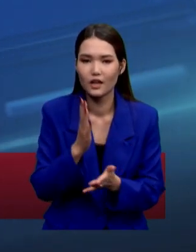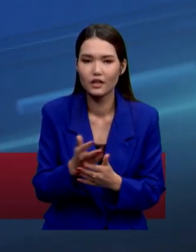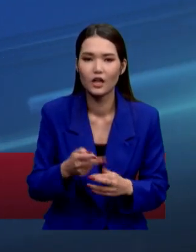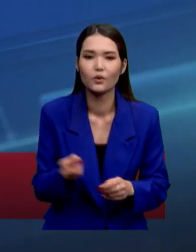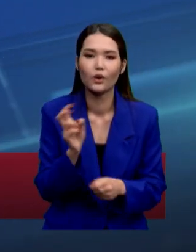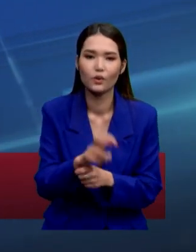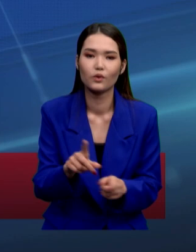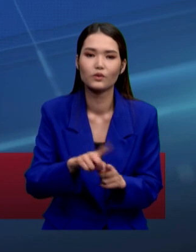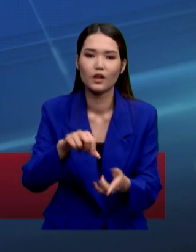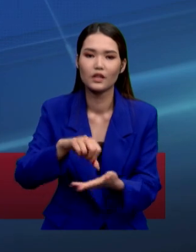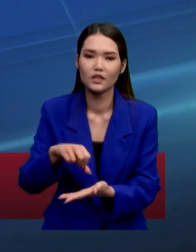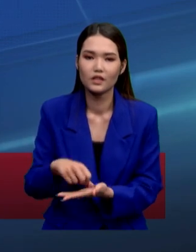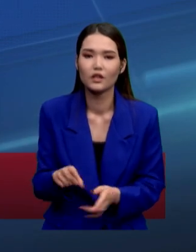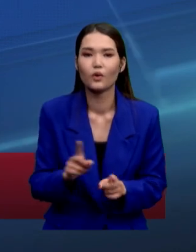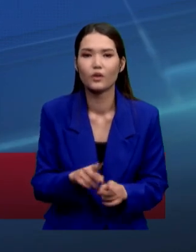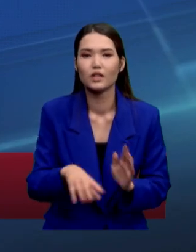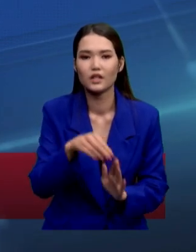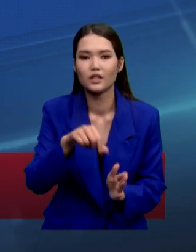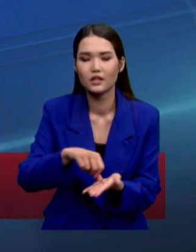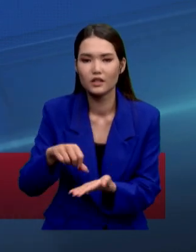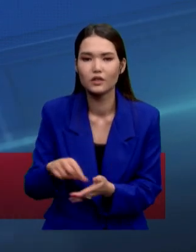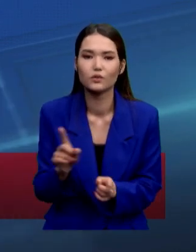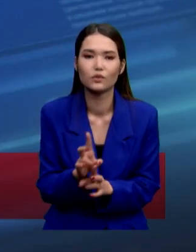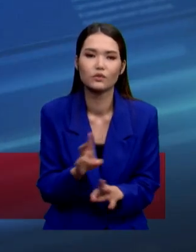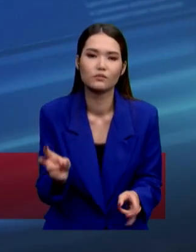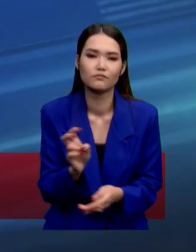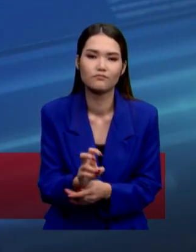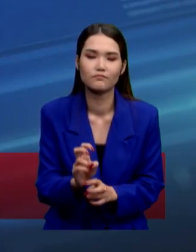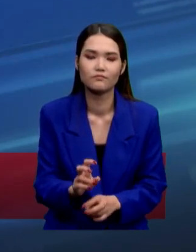подарил позитивные эмоции как избирателям, так и представителям комиссии.